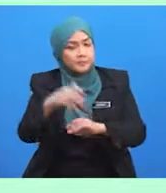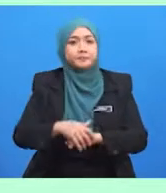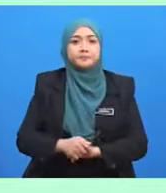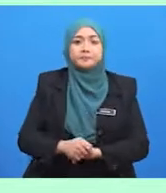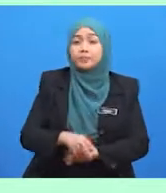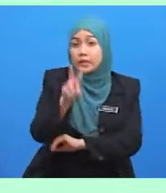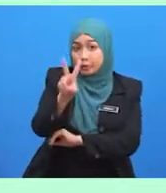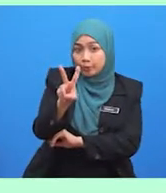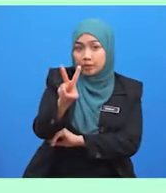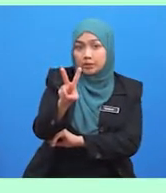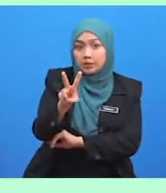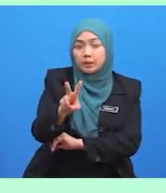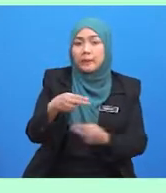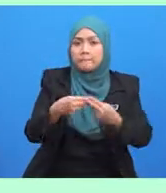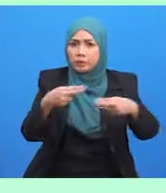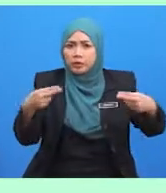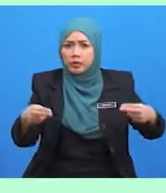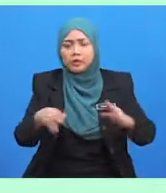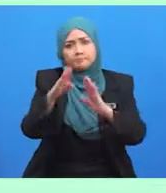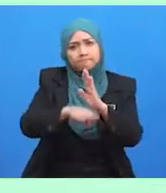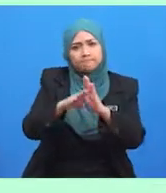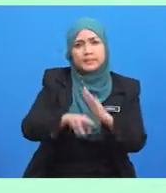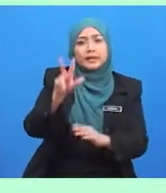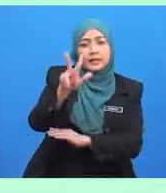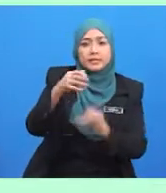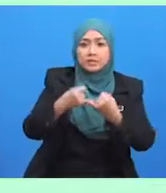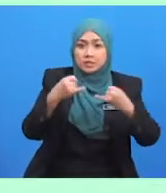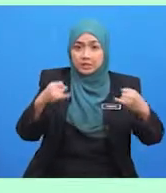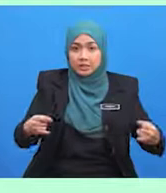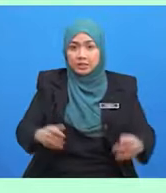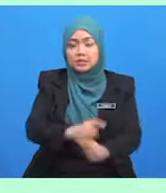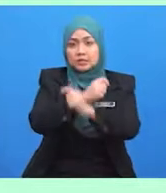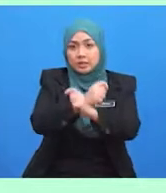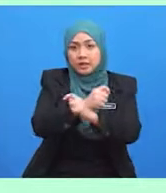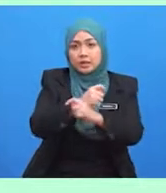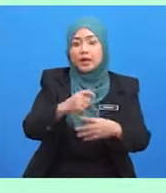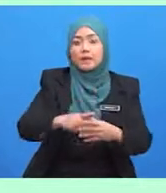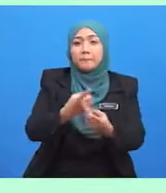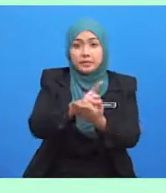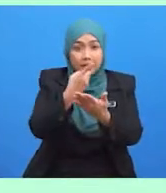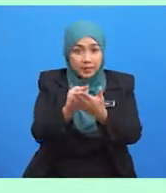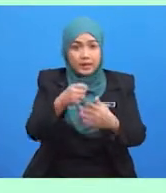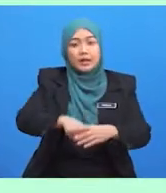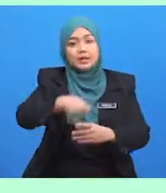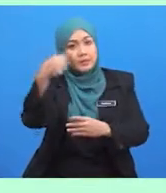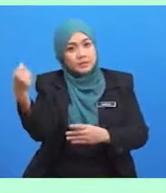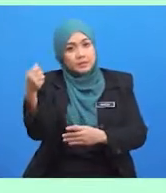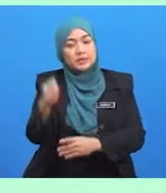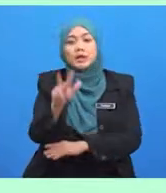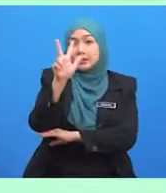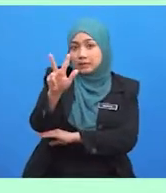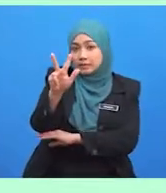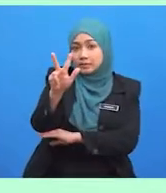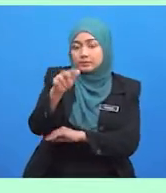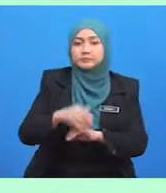Yang kedua, menghuraikan sekurang-kurangnya 3 jenis sekatan perdagangan antarabangsa. Dan yang